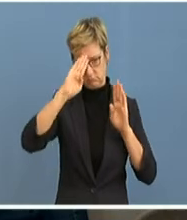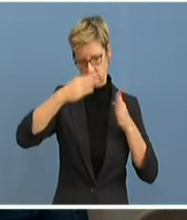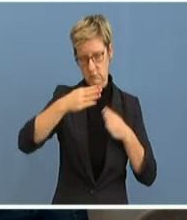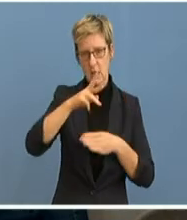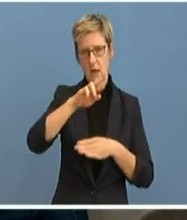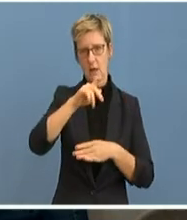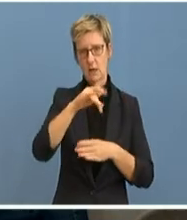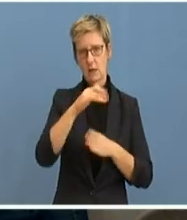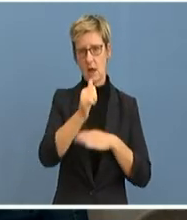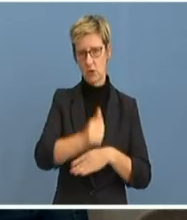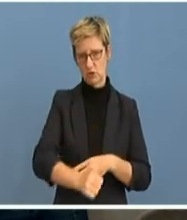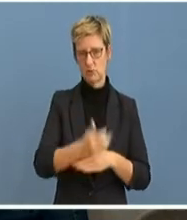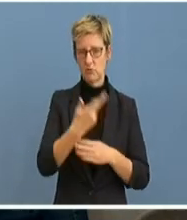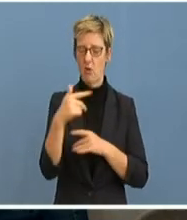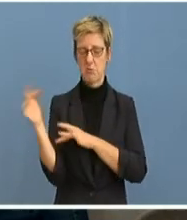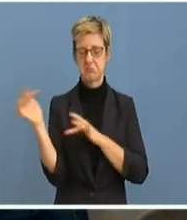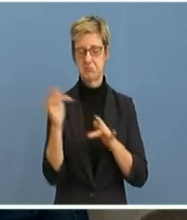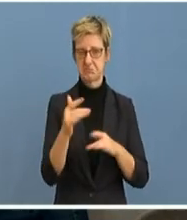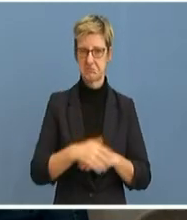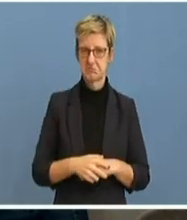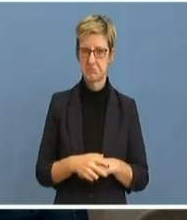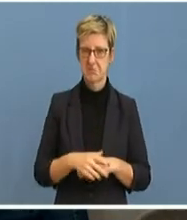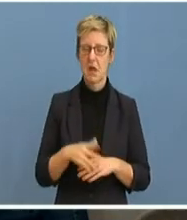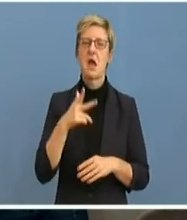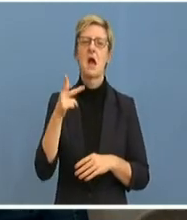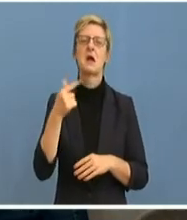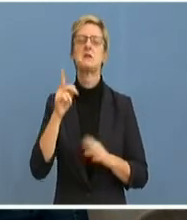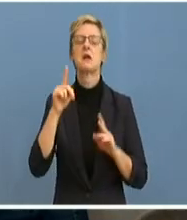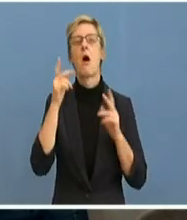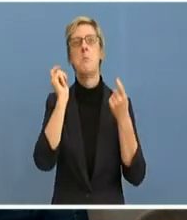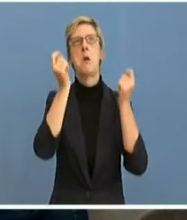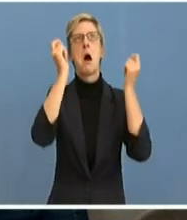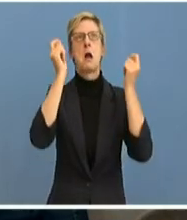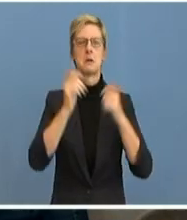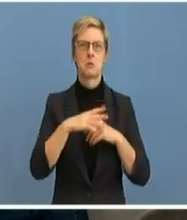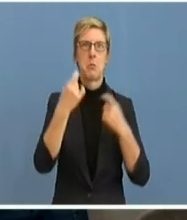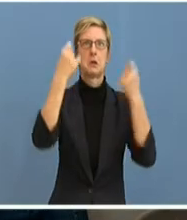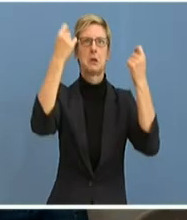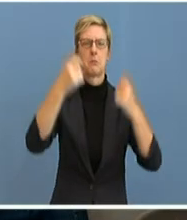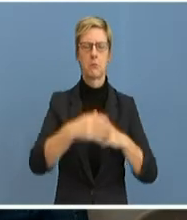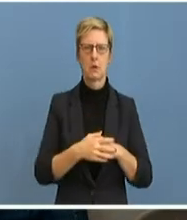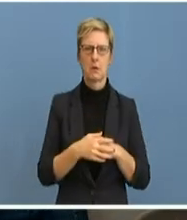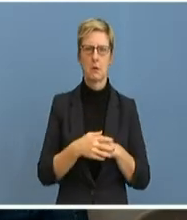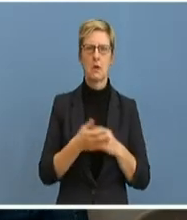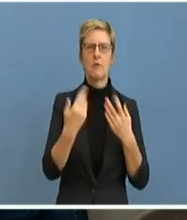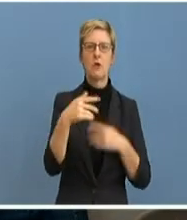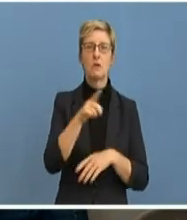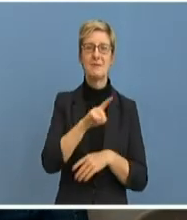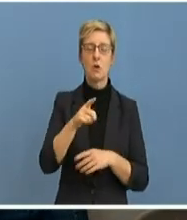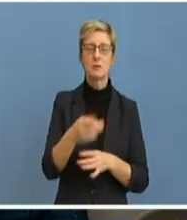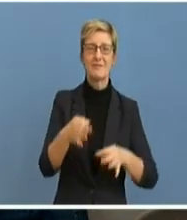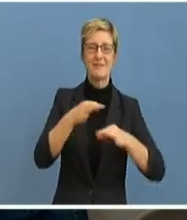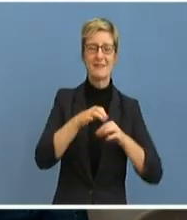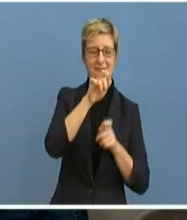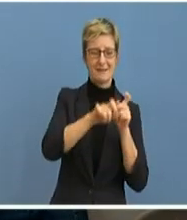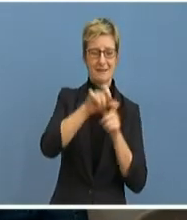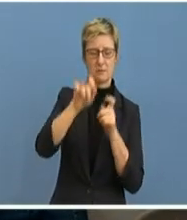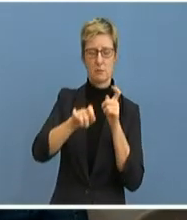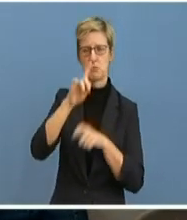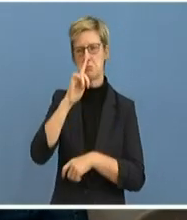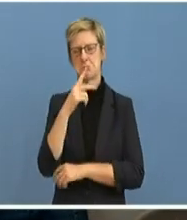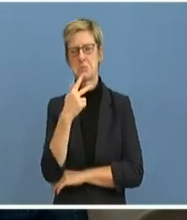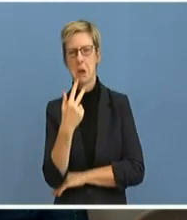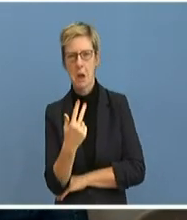Robert-Koch-Instituts. Herr Gassen sprach da, glaube ich, von Panikmache und sagte, solange von 1.000 Infizierten sozusagen lediglich